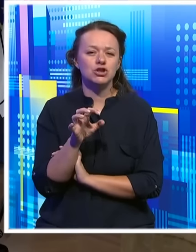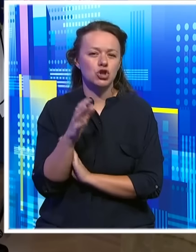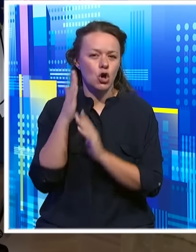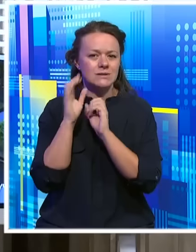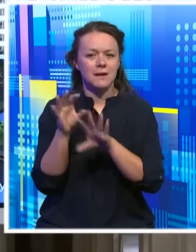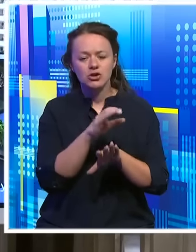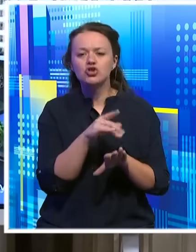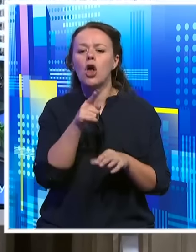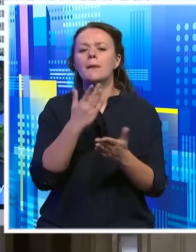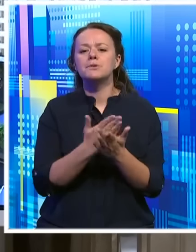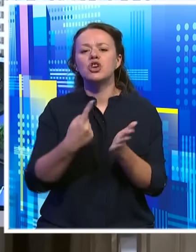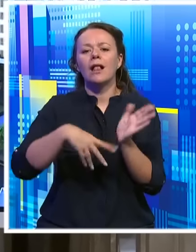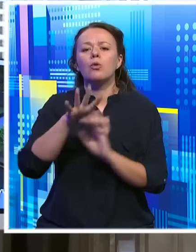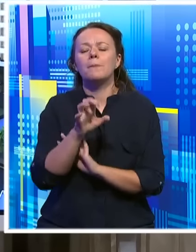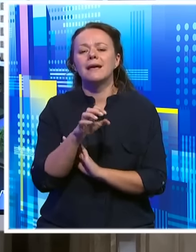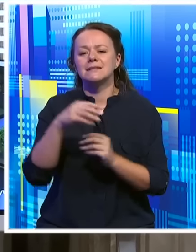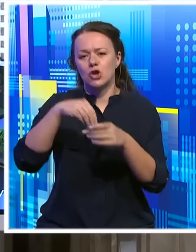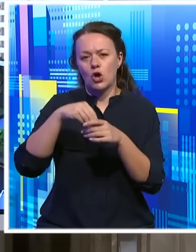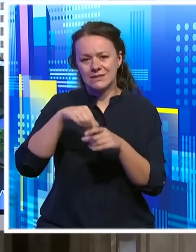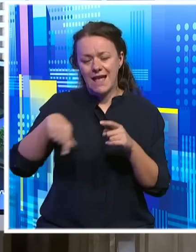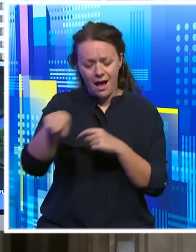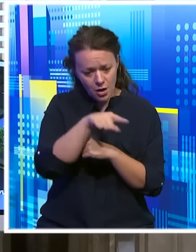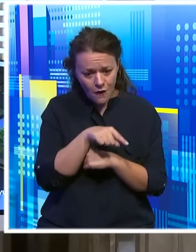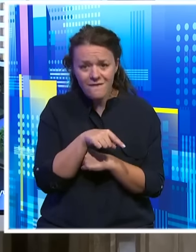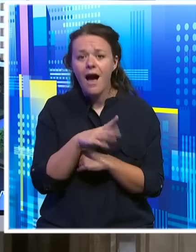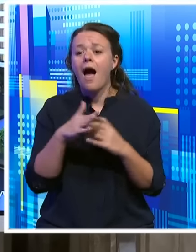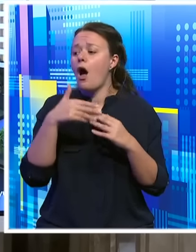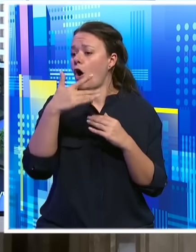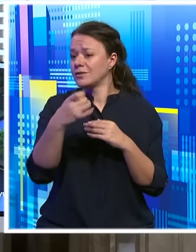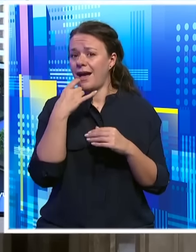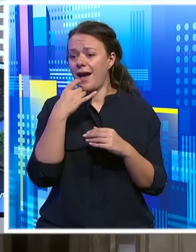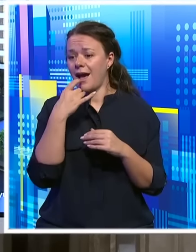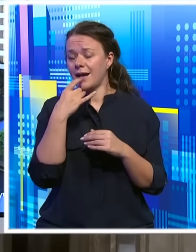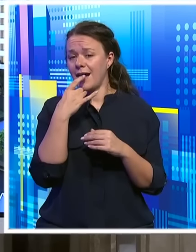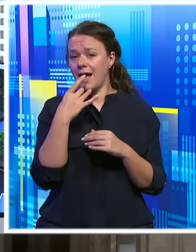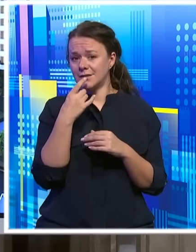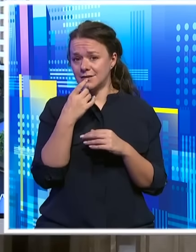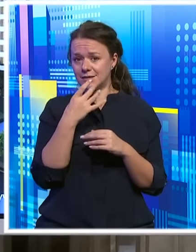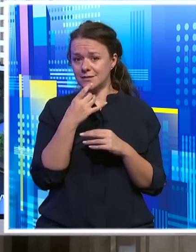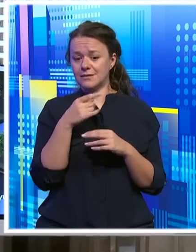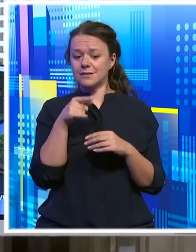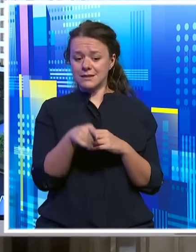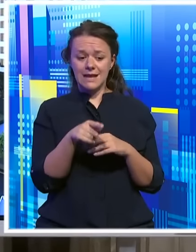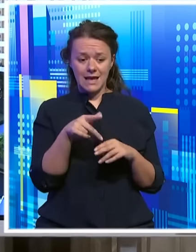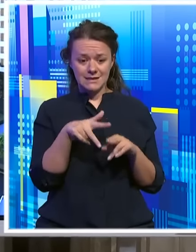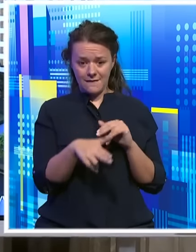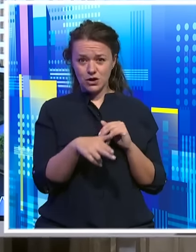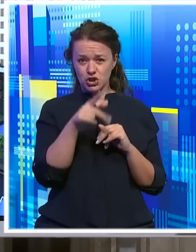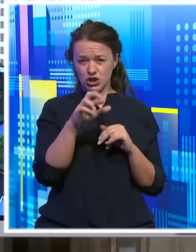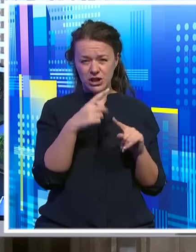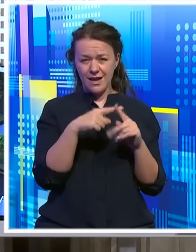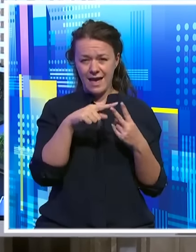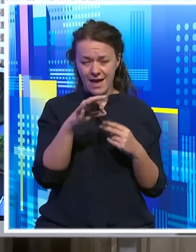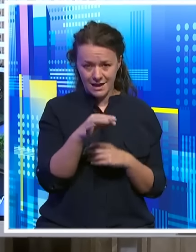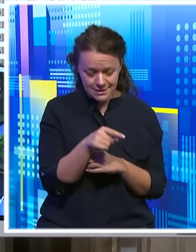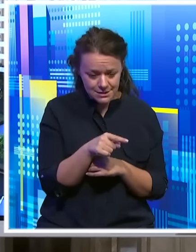1.500 stambenih jedinica, a zatim ćemo tih 1.500 stambenih jedinica pre da ponudimo onima koji